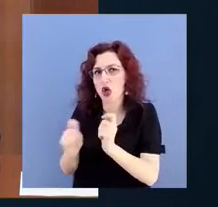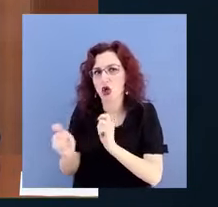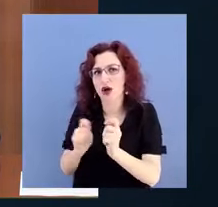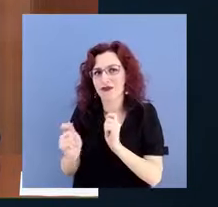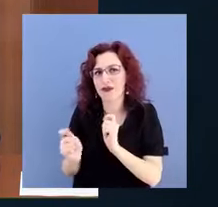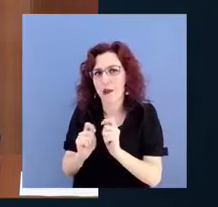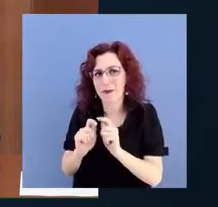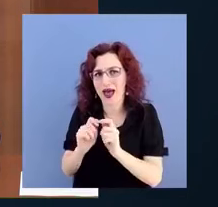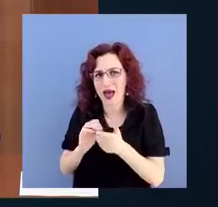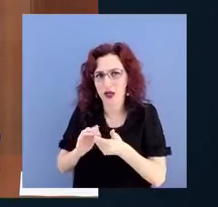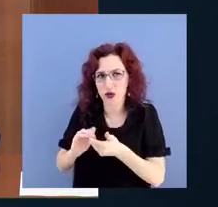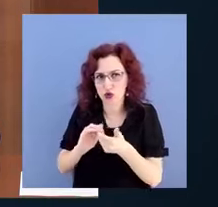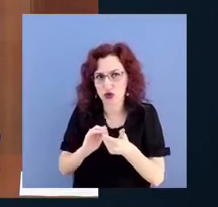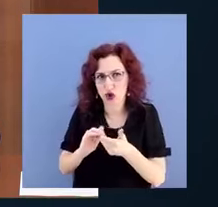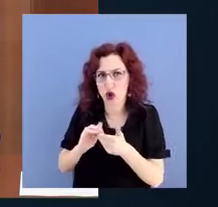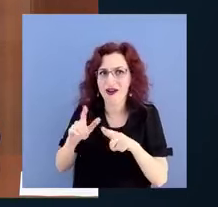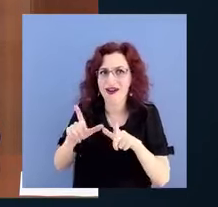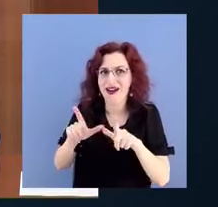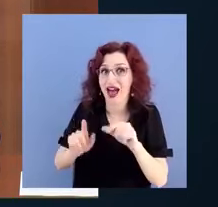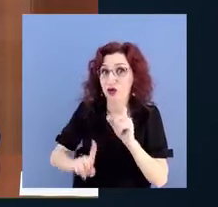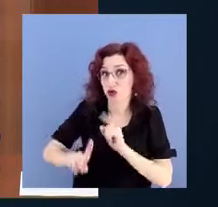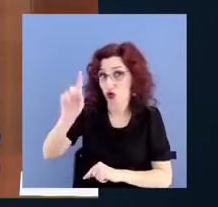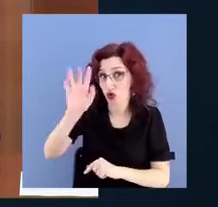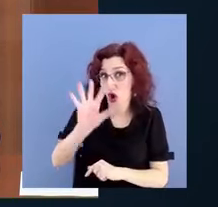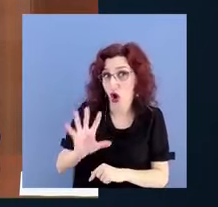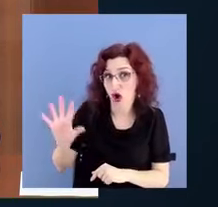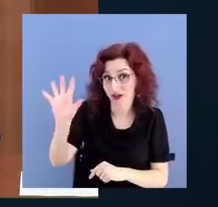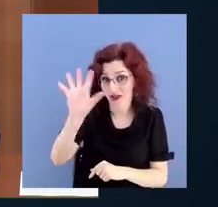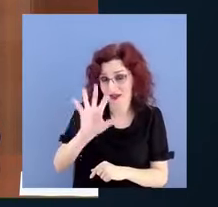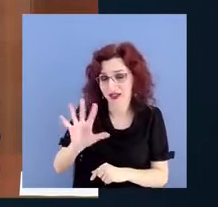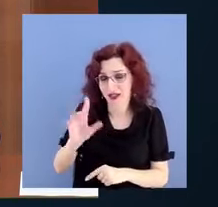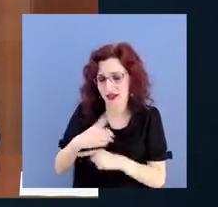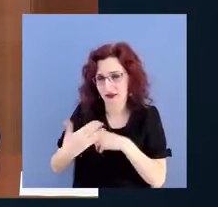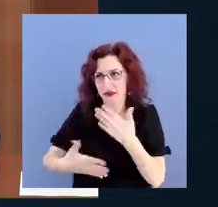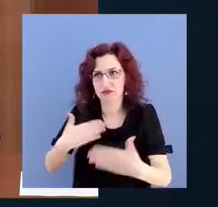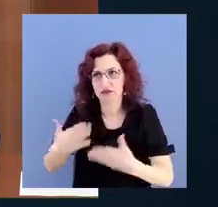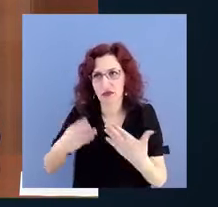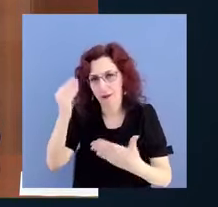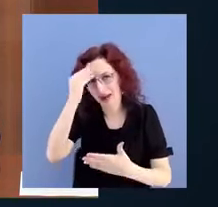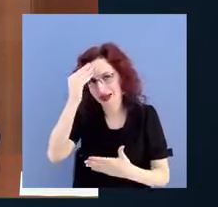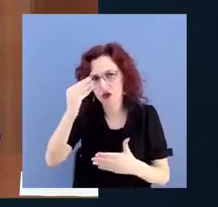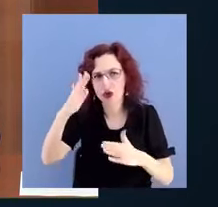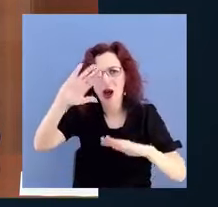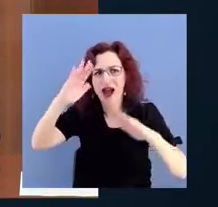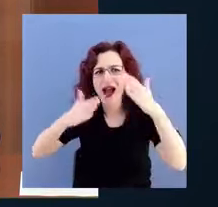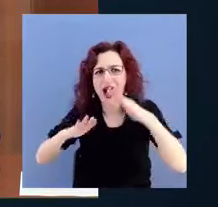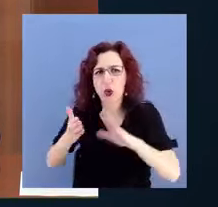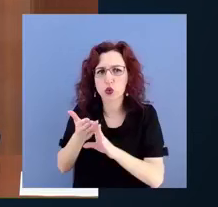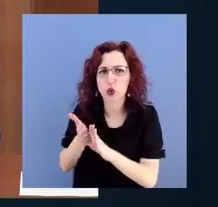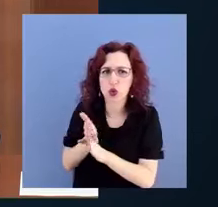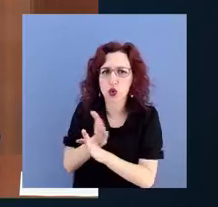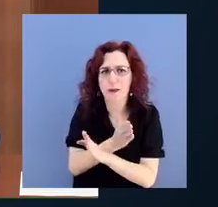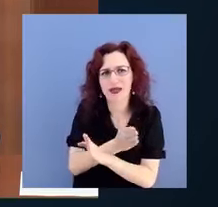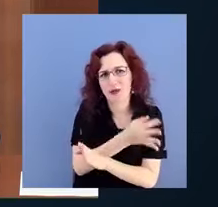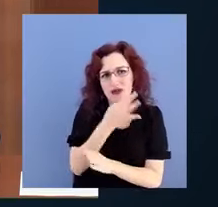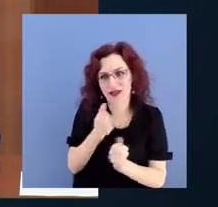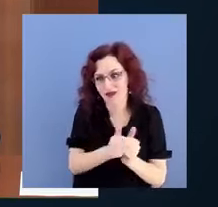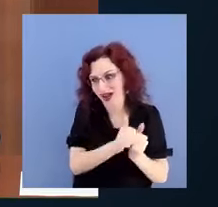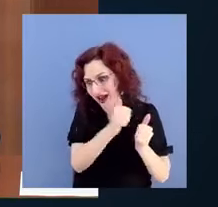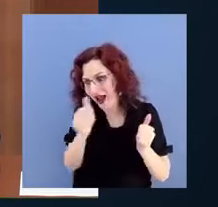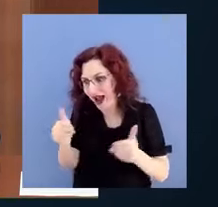accelerare anche questo tipo di partite che concluderemo credo al massimo entro l'autunno quindi entro l'anno contiamo di aver